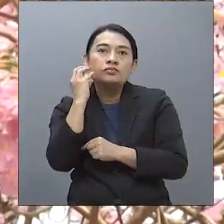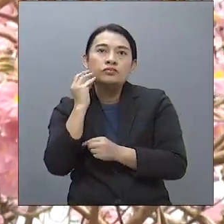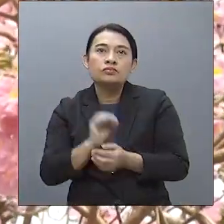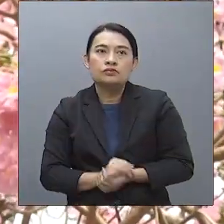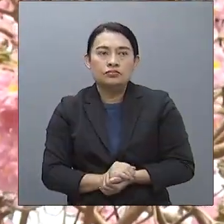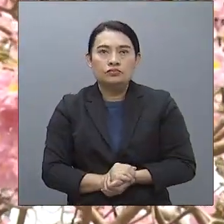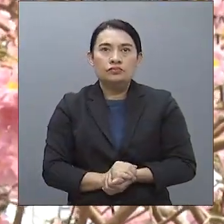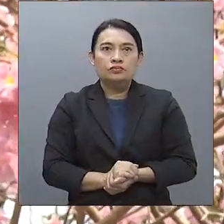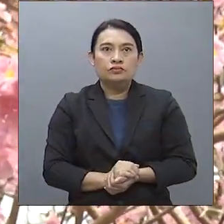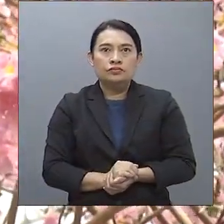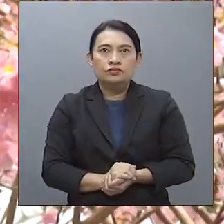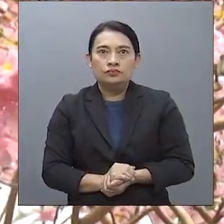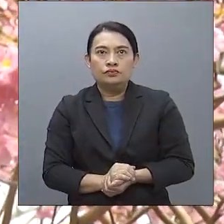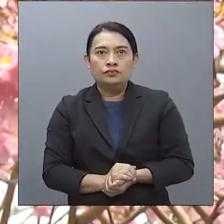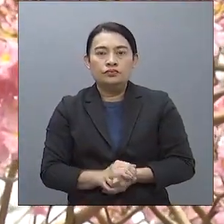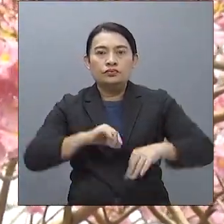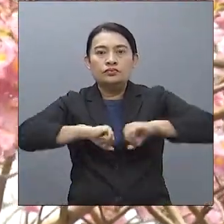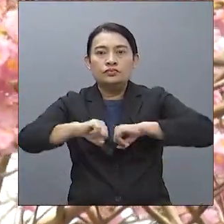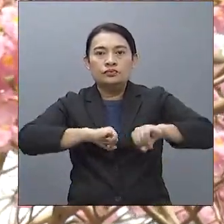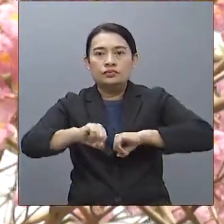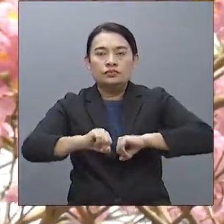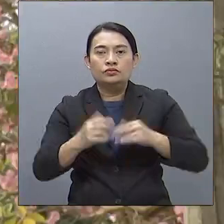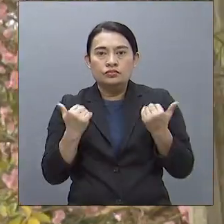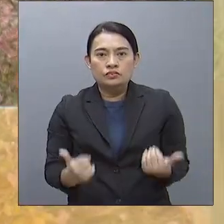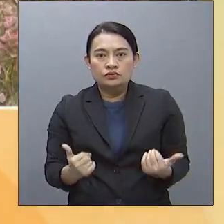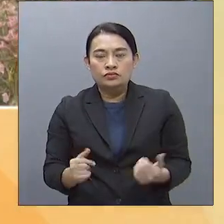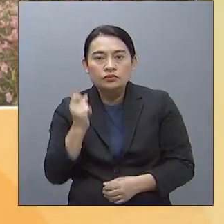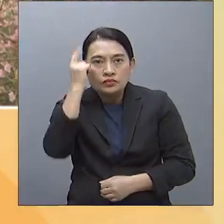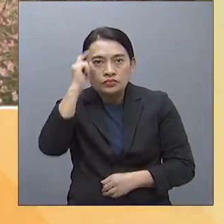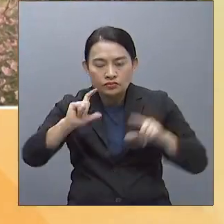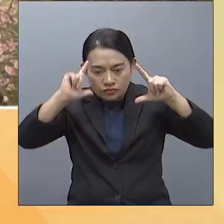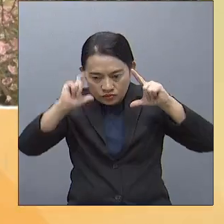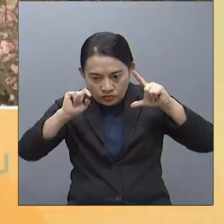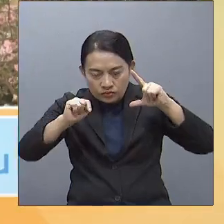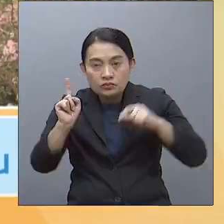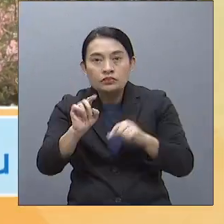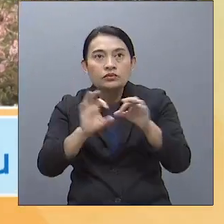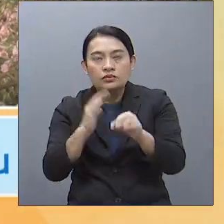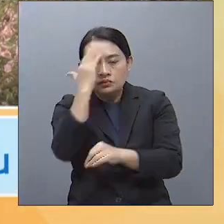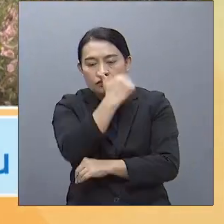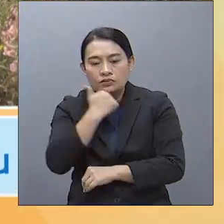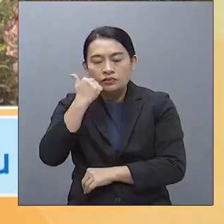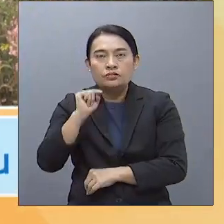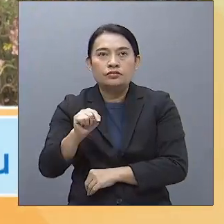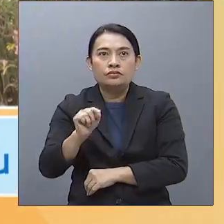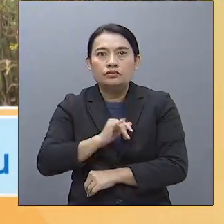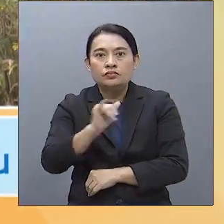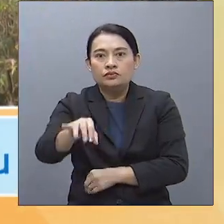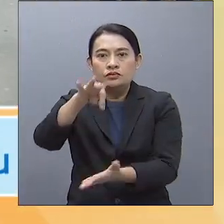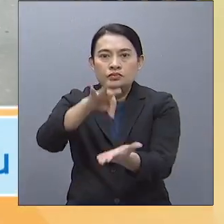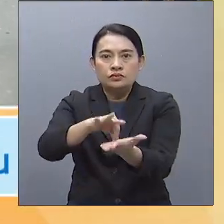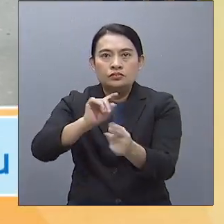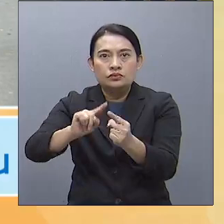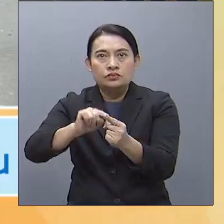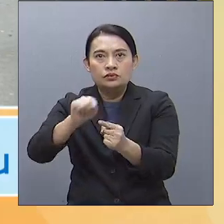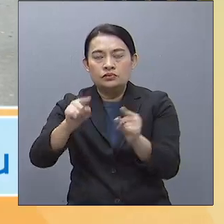เซโยนะครับ จริงวัยรุ่นสมัยนี้เนี่ยเขาก็เข้าใจถ่ายภาพนะเขาพยายามหามุมอะไรที่มันดูสวยงามแล้วก็พอไปเช็คอินเนี่ยมันก็กลายเป็นแลน